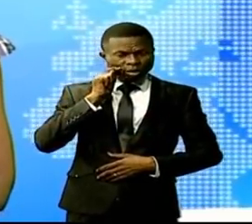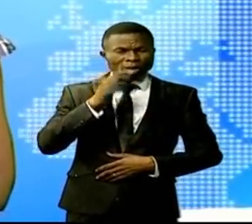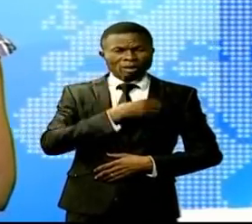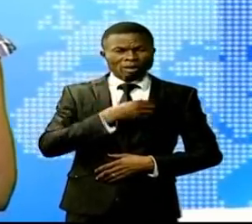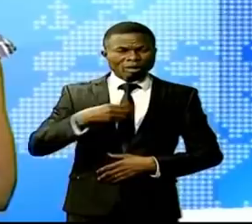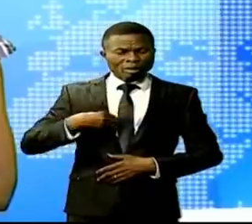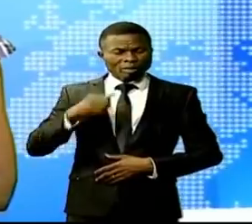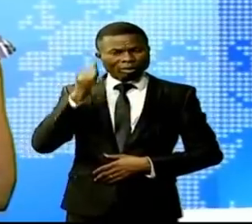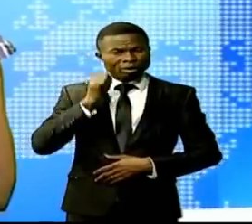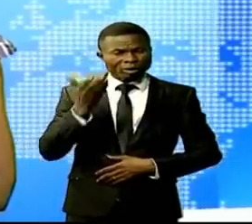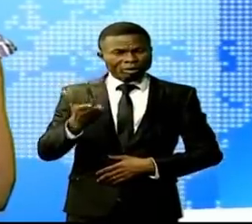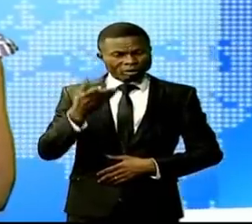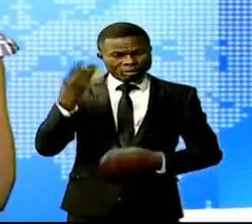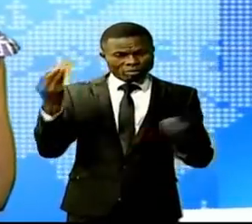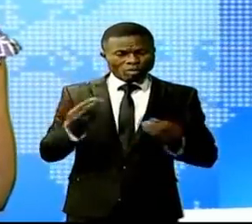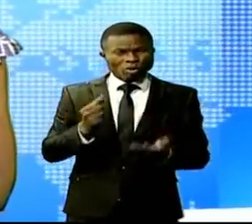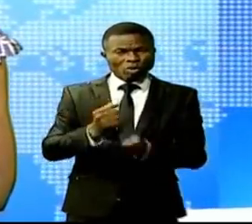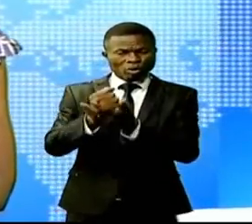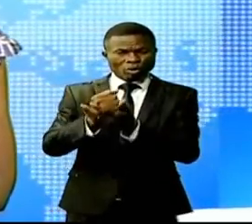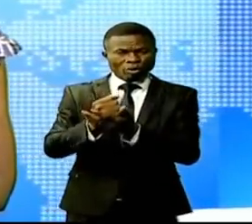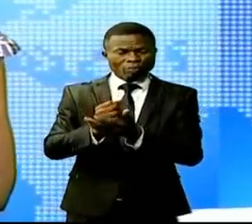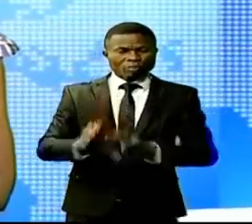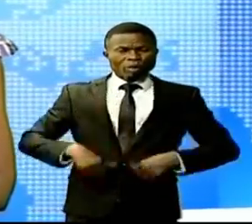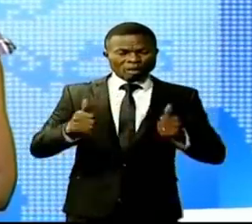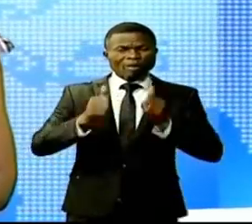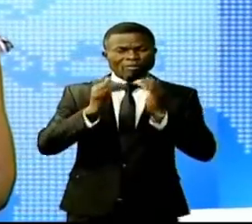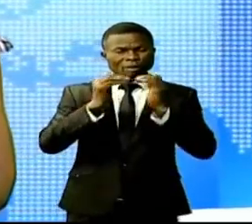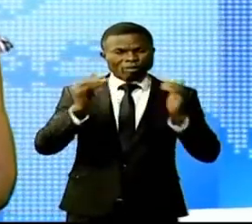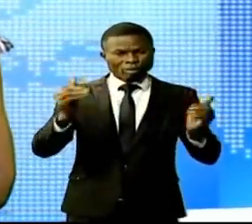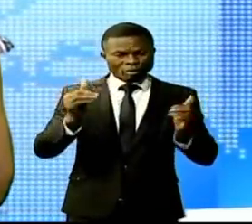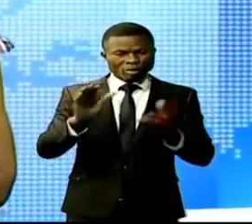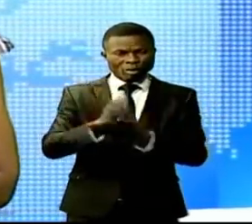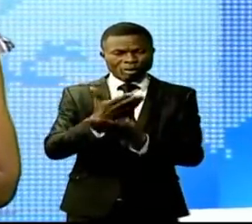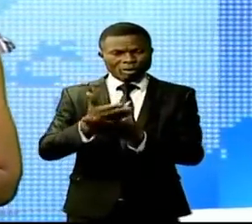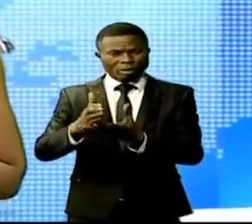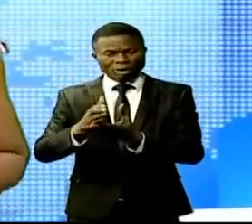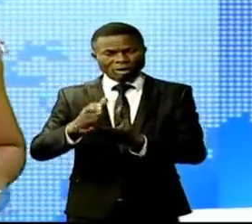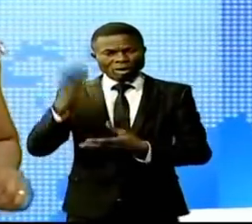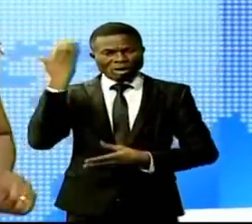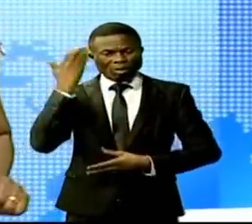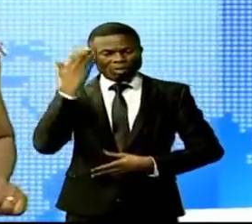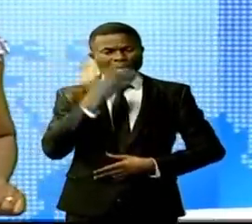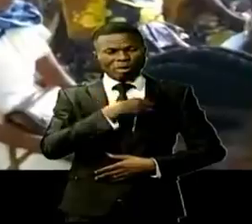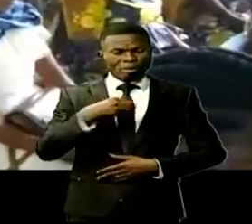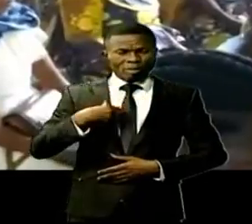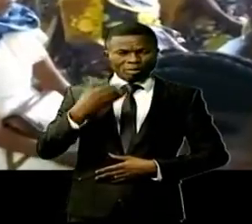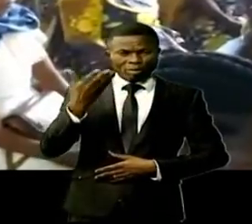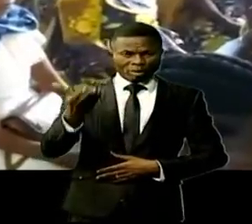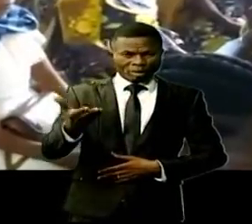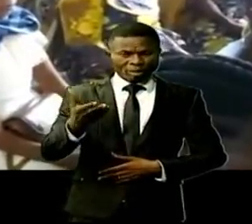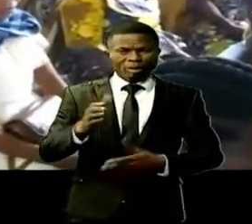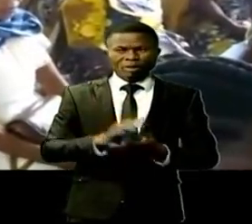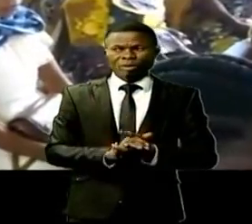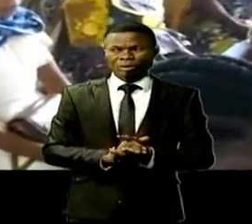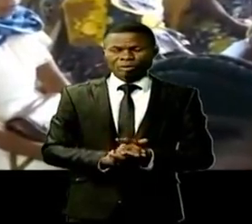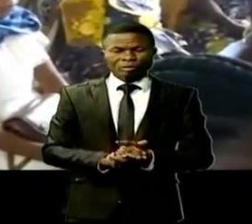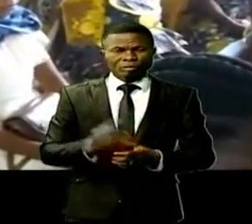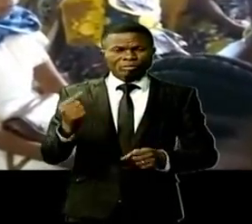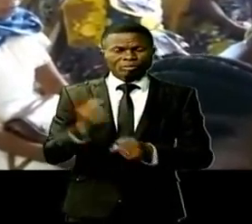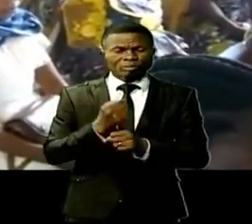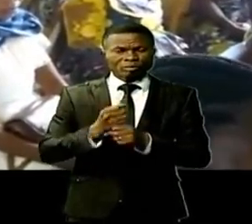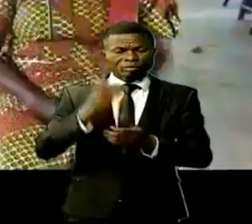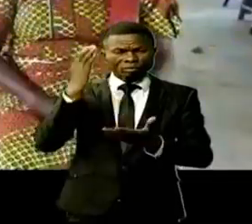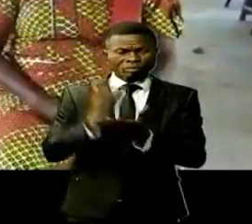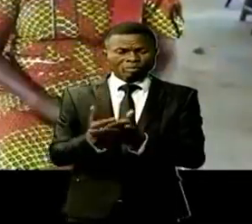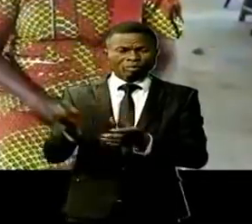sur le genre afin de favoriser une vie aisée entre hommes et femmes. Dans le cadre de ces jours d'activisme de lutte contre